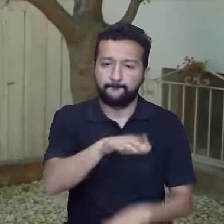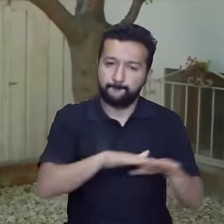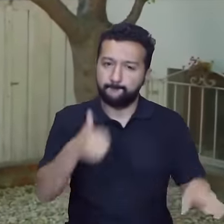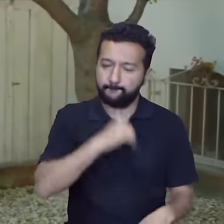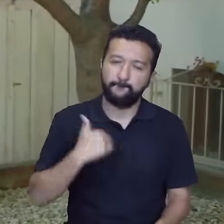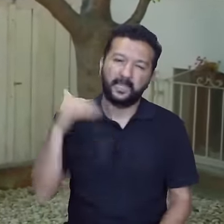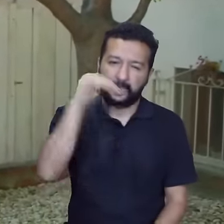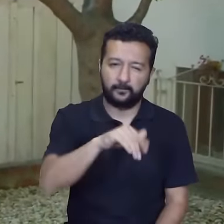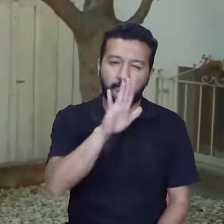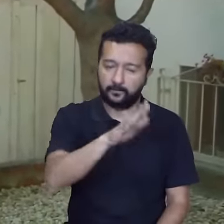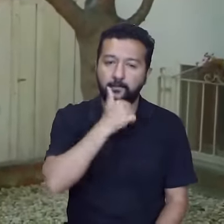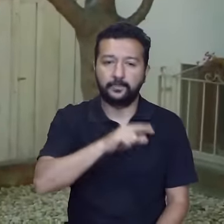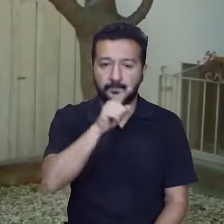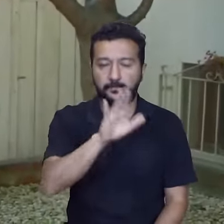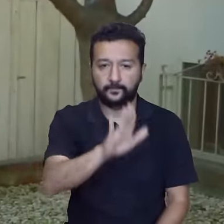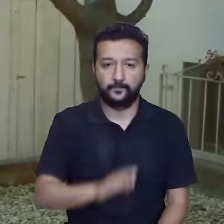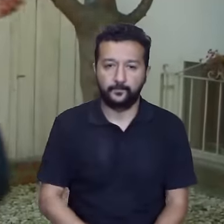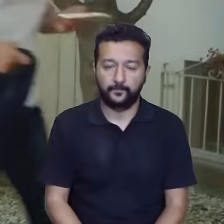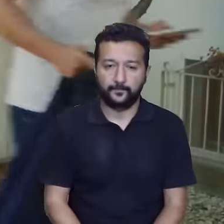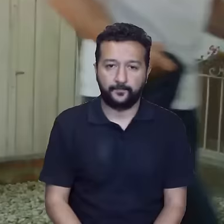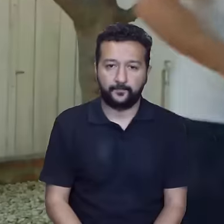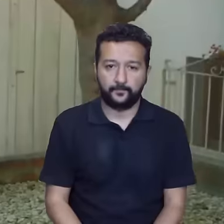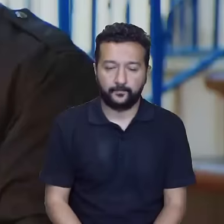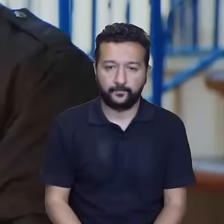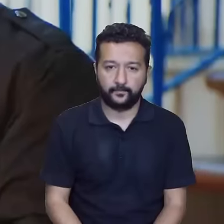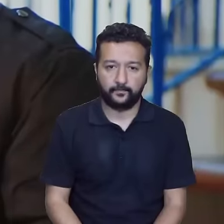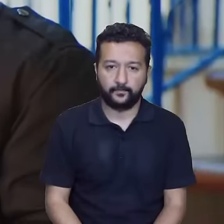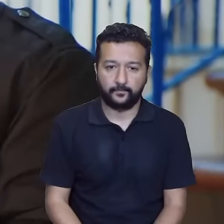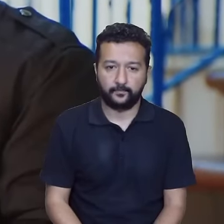Tamam abi, geliyorum birazdan. Tamam Şevket abi.